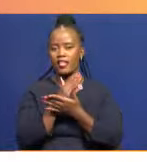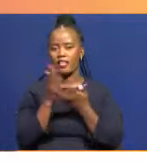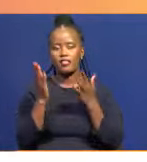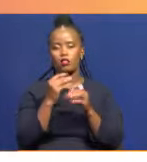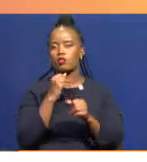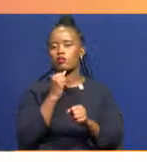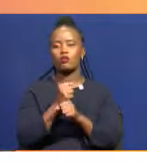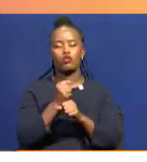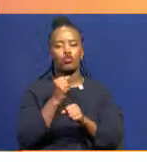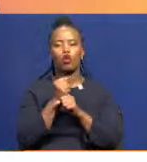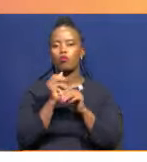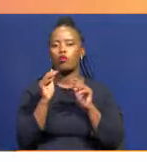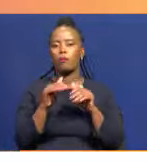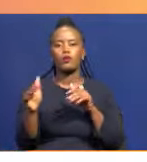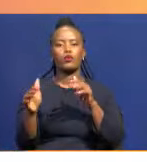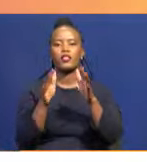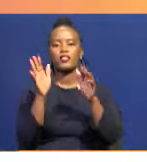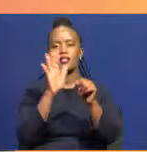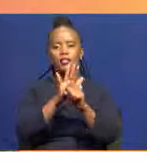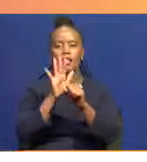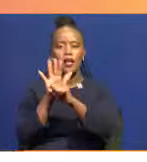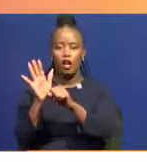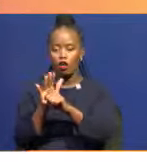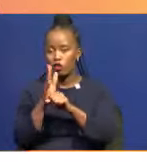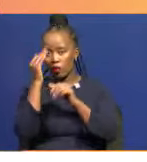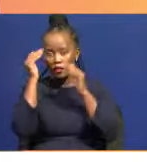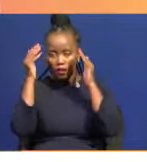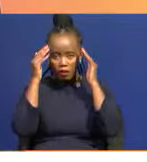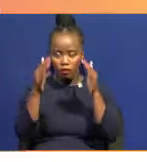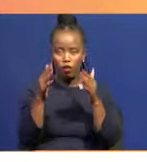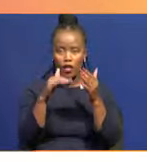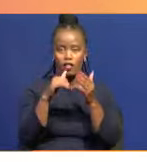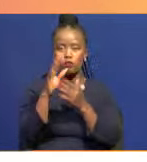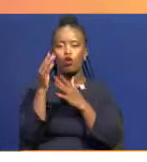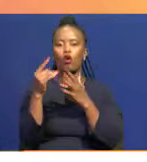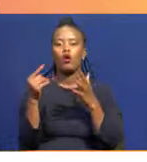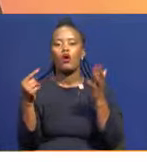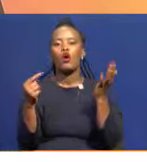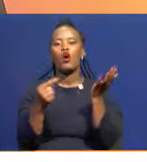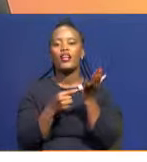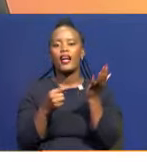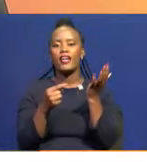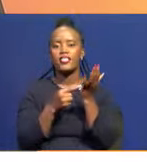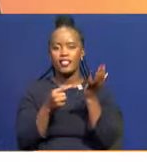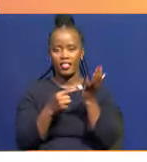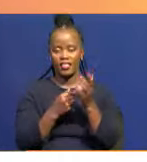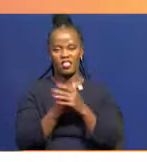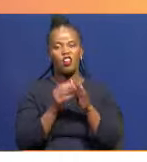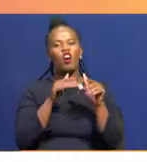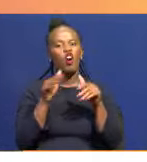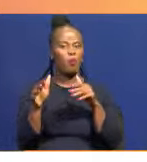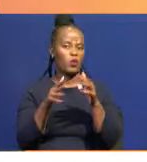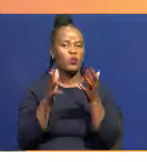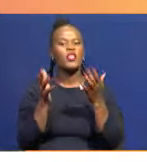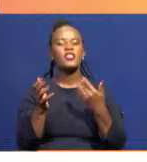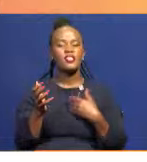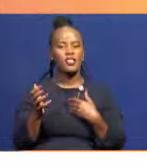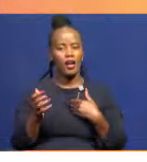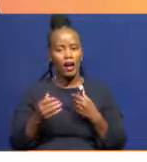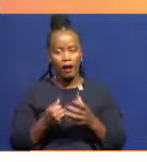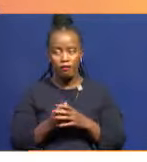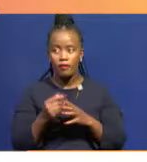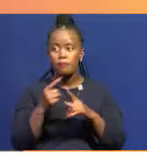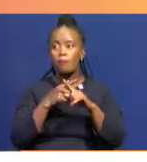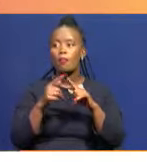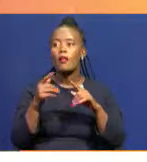sana inajihusisha na mambo ya kidigitali. So nafasi sipo. Ile kitu